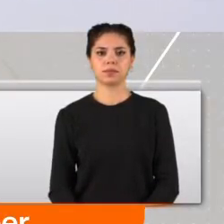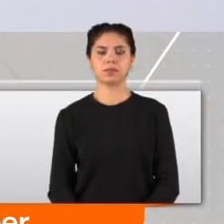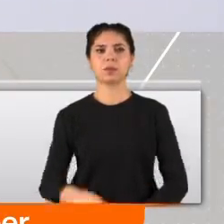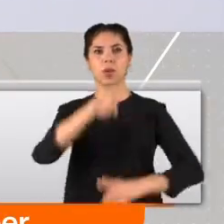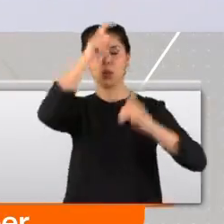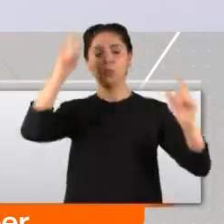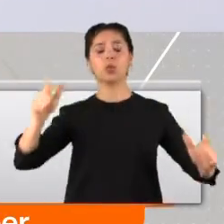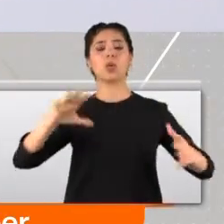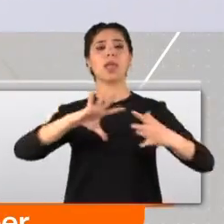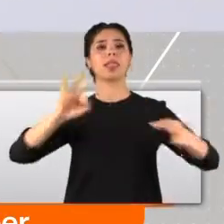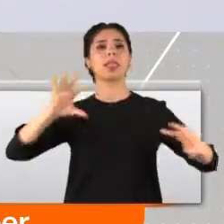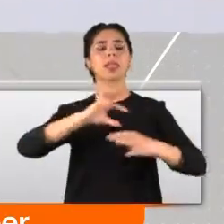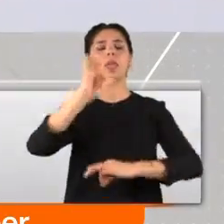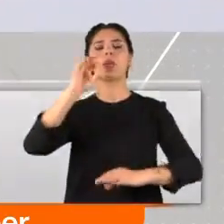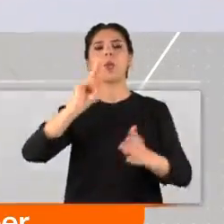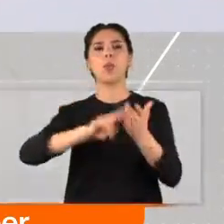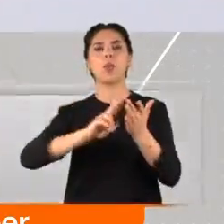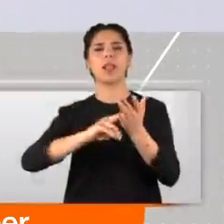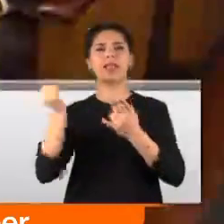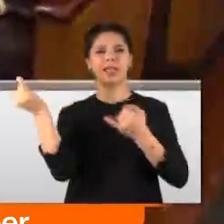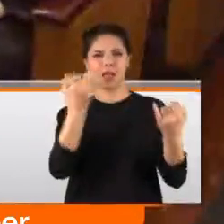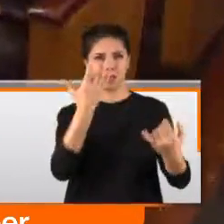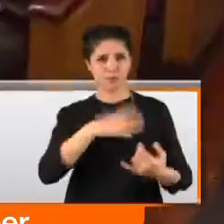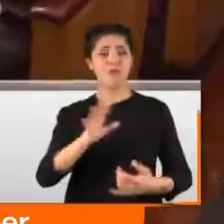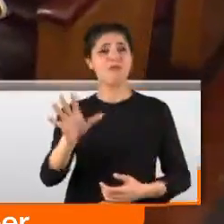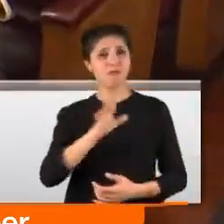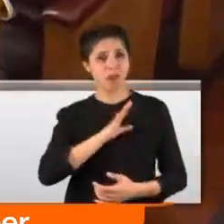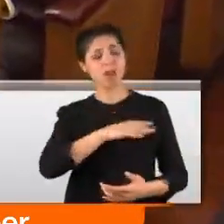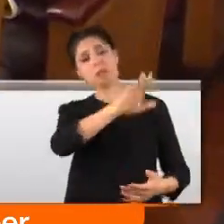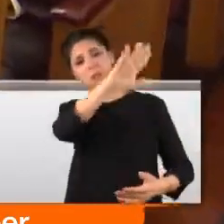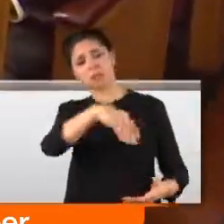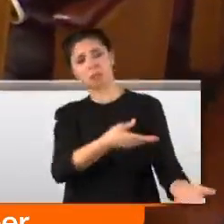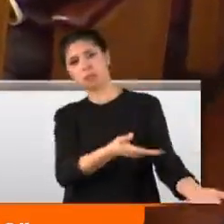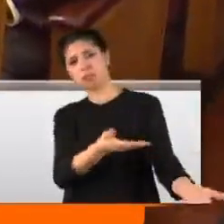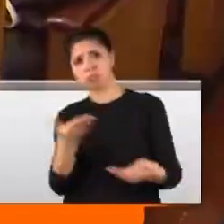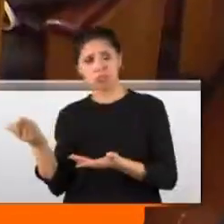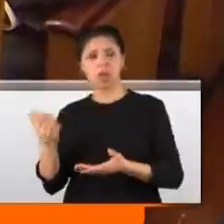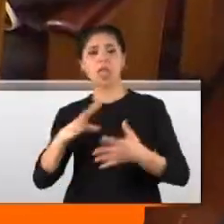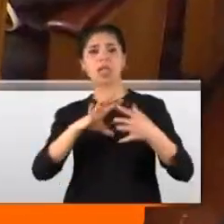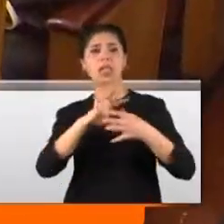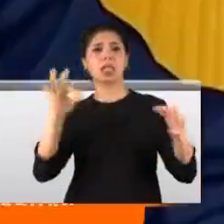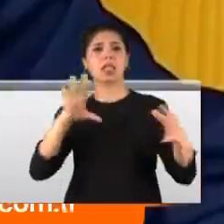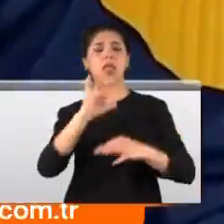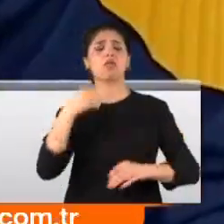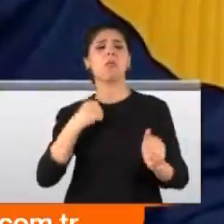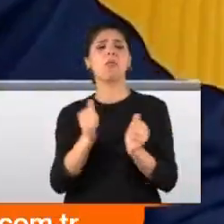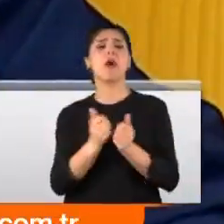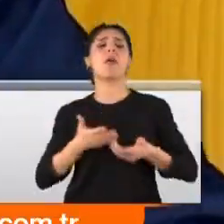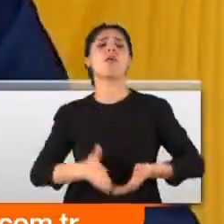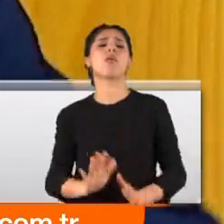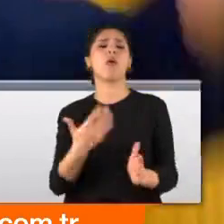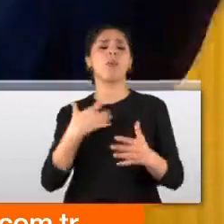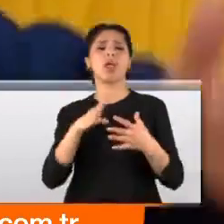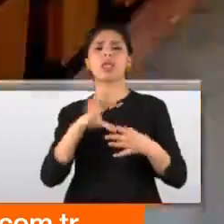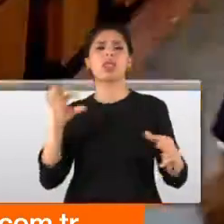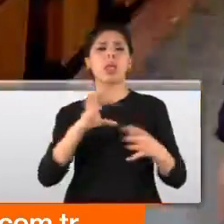Türkiye'nin NATO üyeliğini tartışmaya açmak isteyenler varsa buyursun açsınlar. NATO'yla doğmadık. NATO'suz